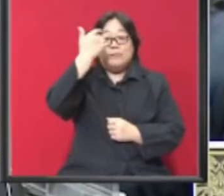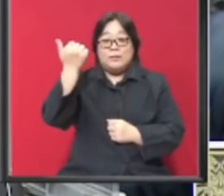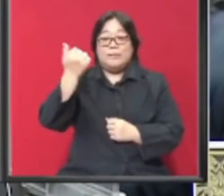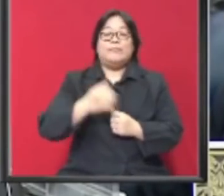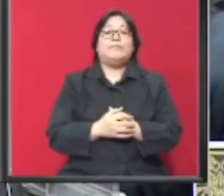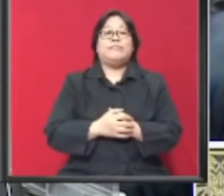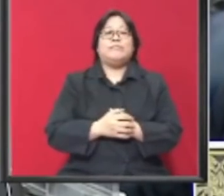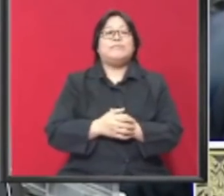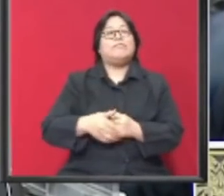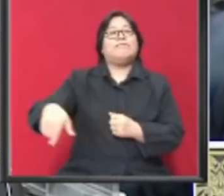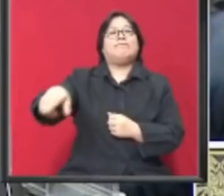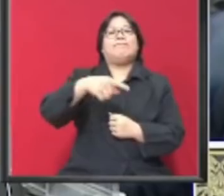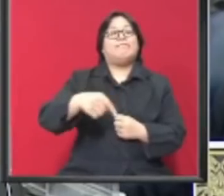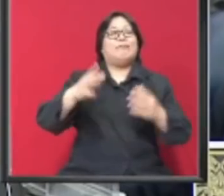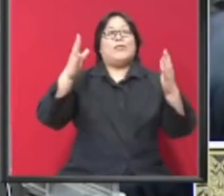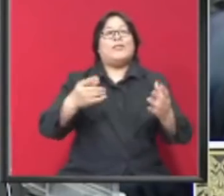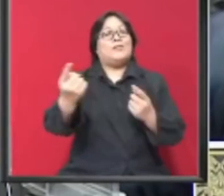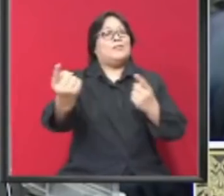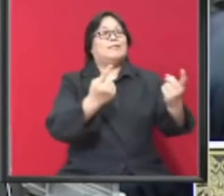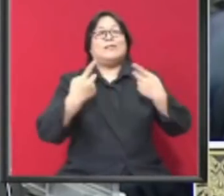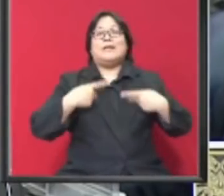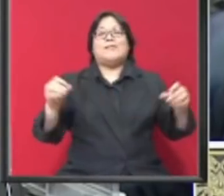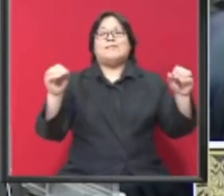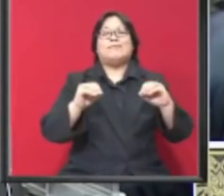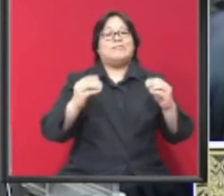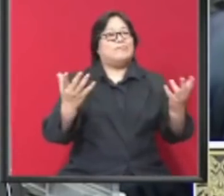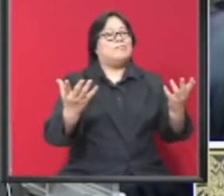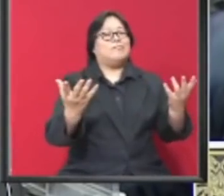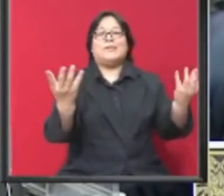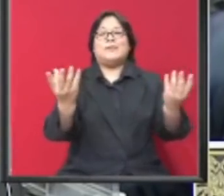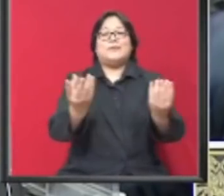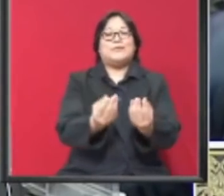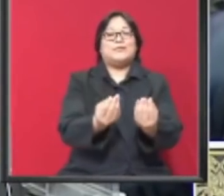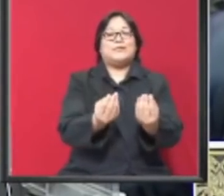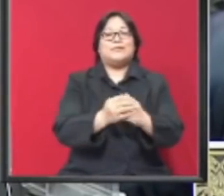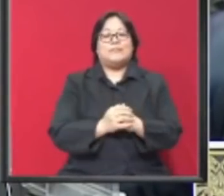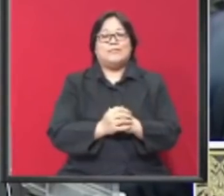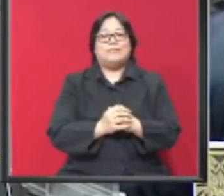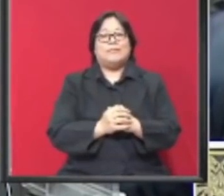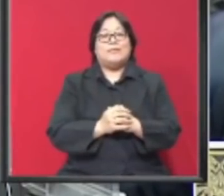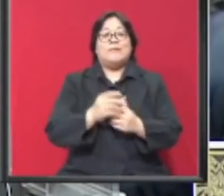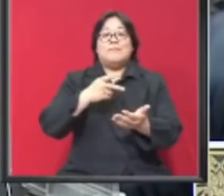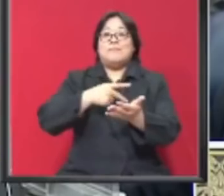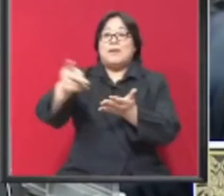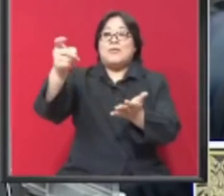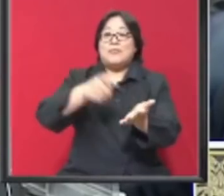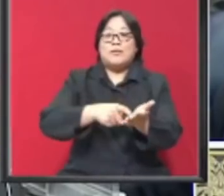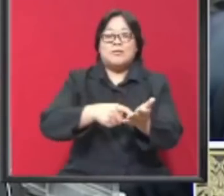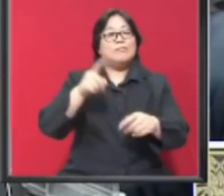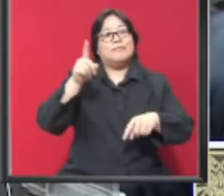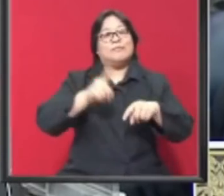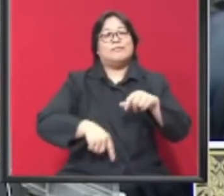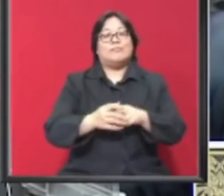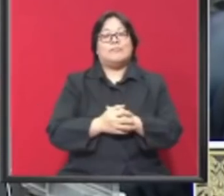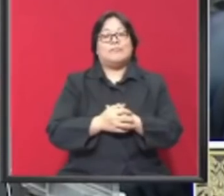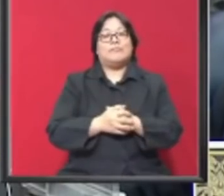karena mereka kehilangan pelanggan perniagaan mereka merosot sehingga tidak dapat bayar hutang